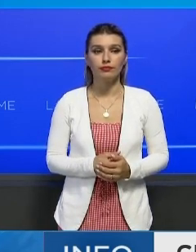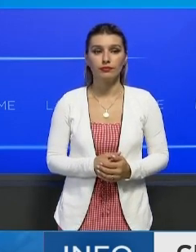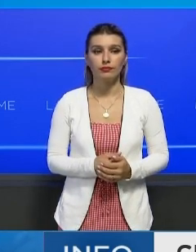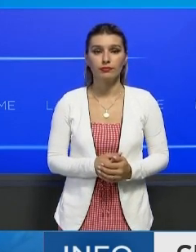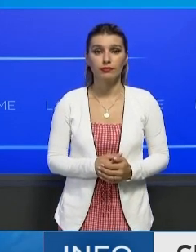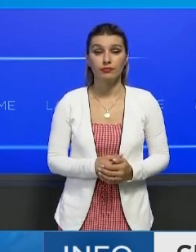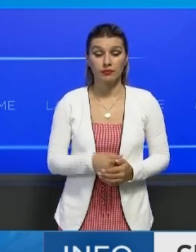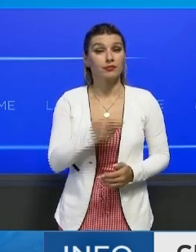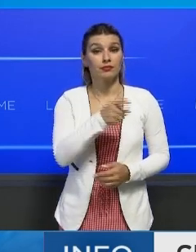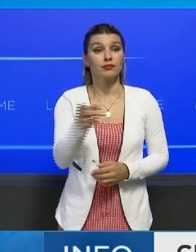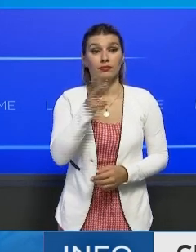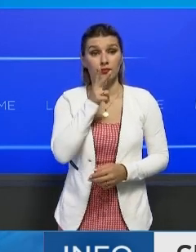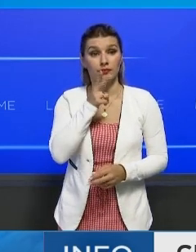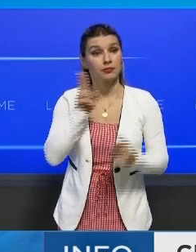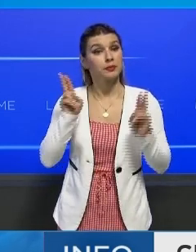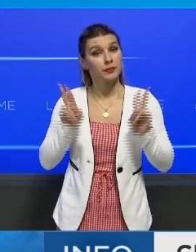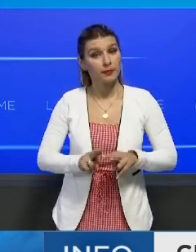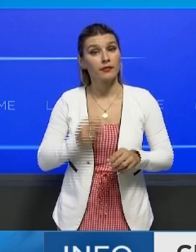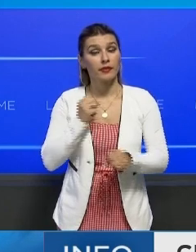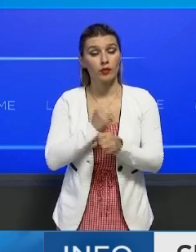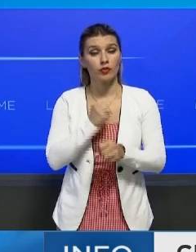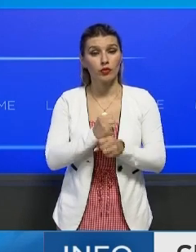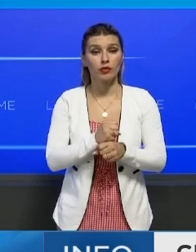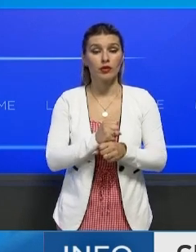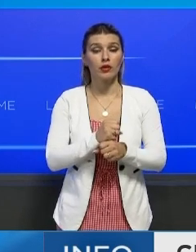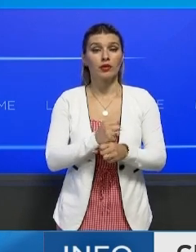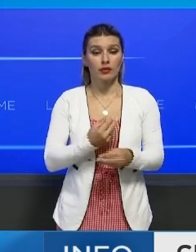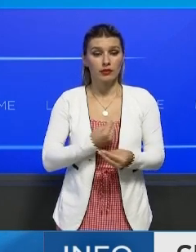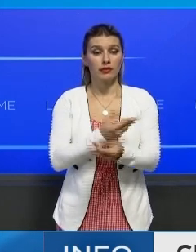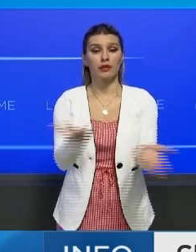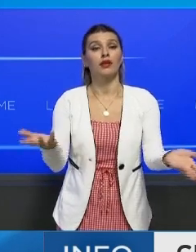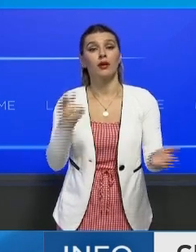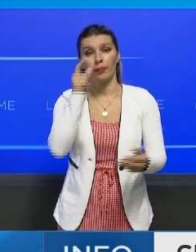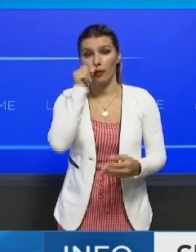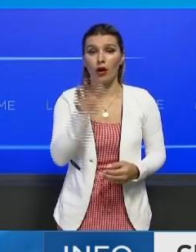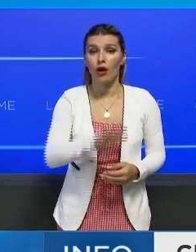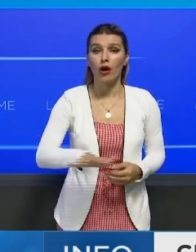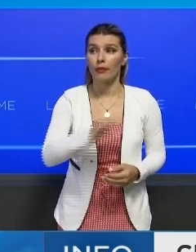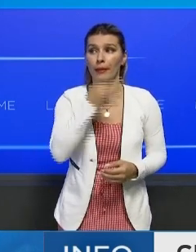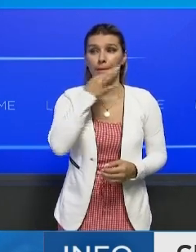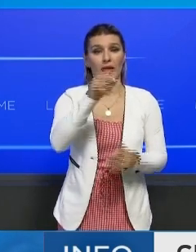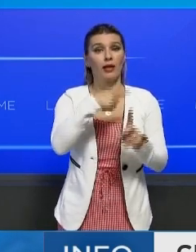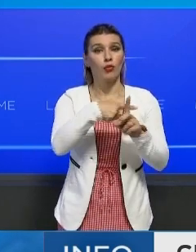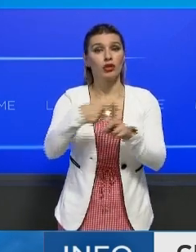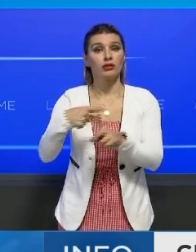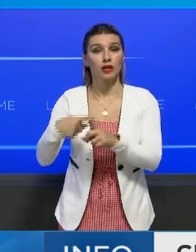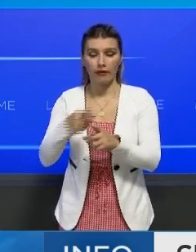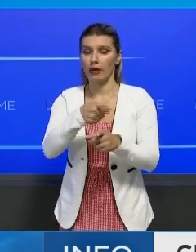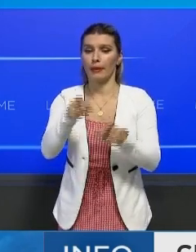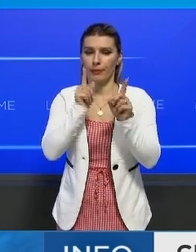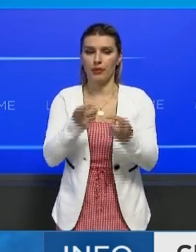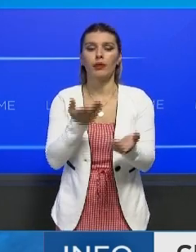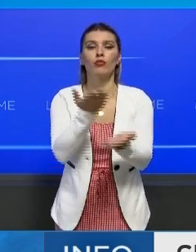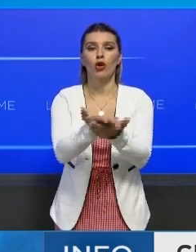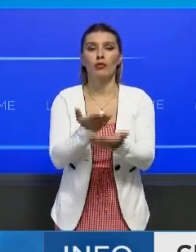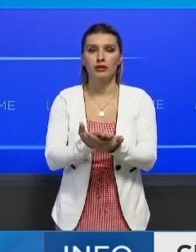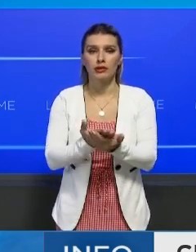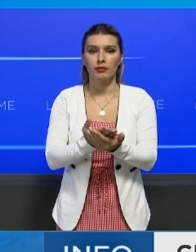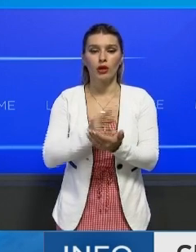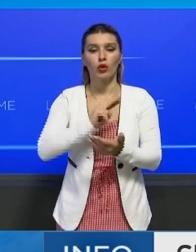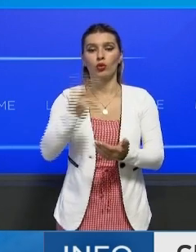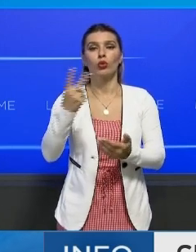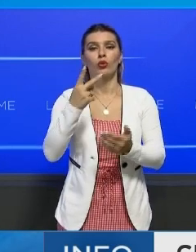Nëse vërtet doni të reflektoni e të shërbeni vendit me diçka produktive, atëherë propozoni diçka që ne nuk e kemi në